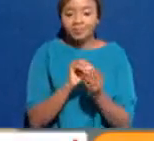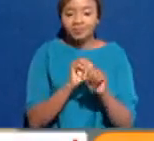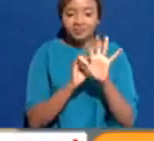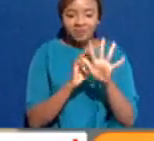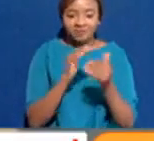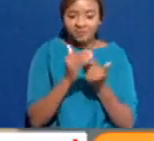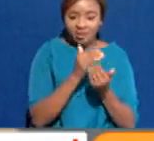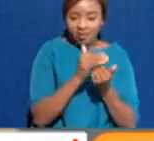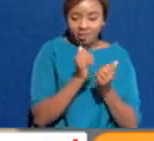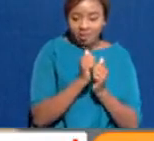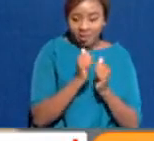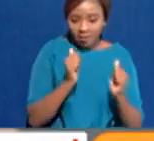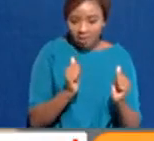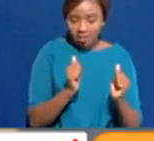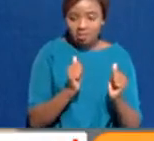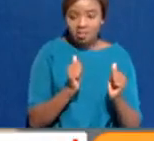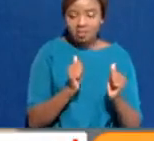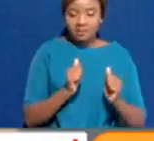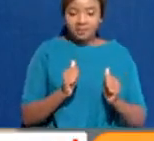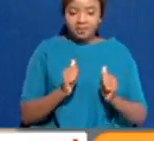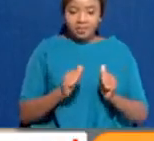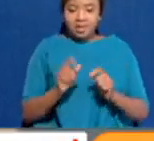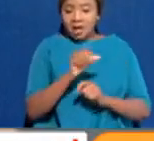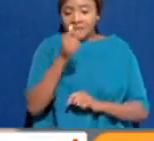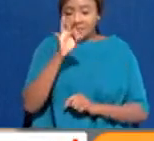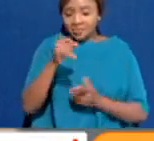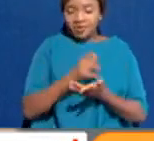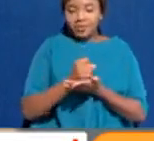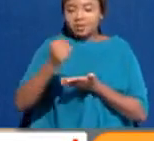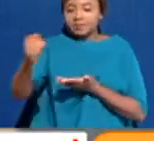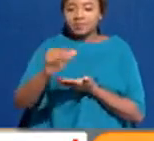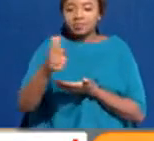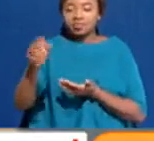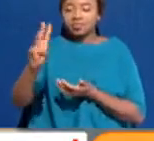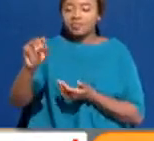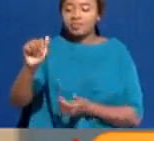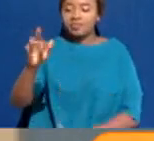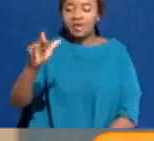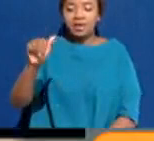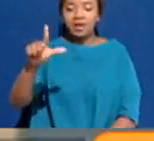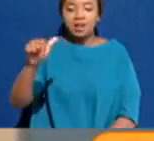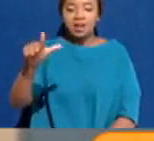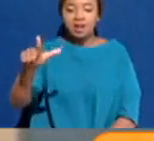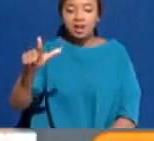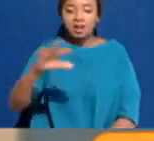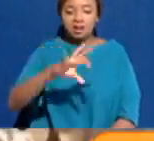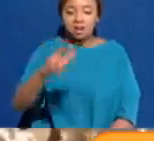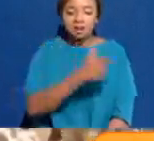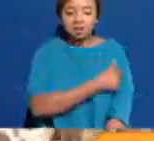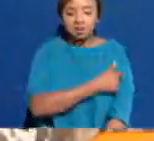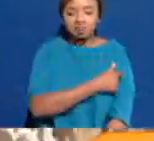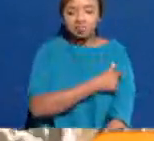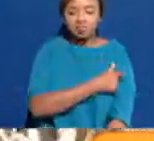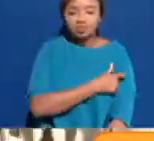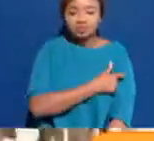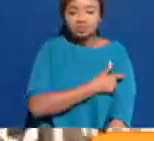5 casualties. We referred 3 to Maralal County Referral Hospital for further management.